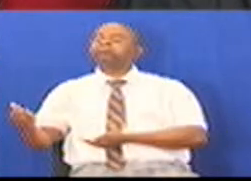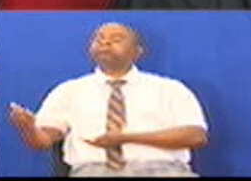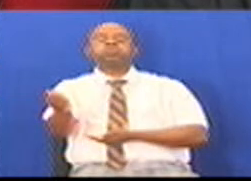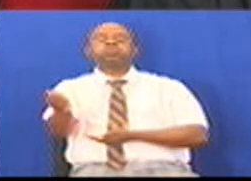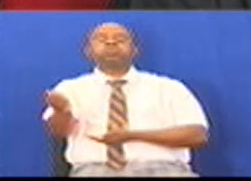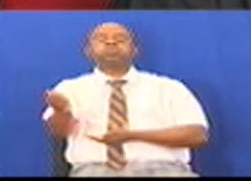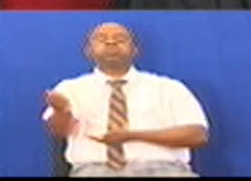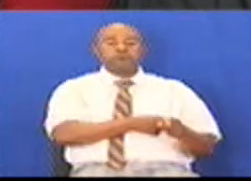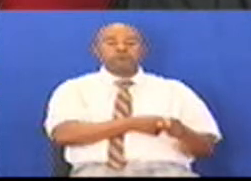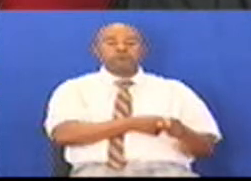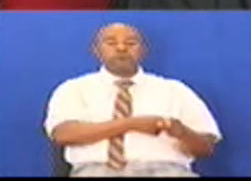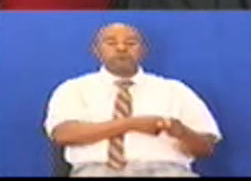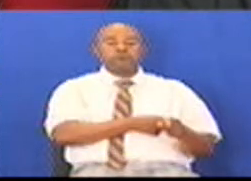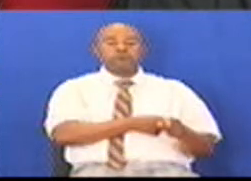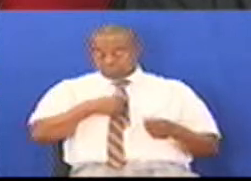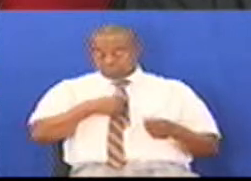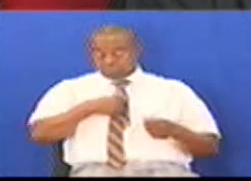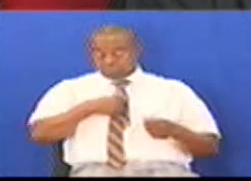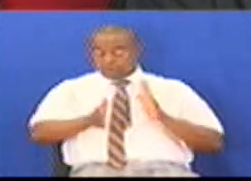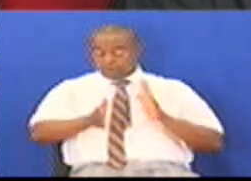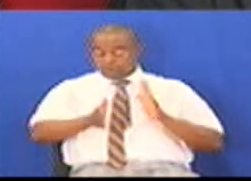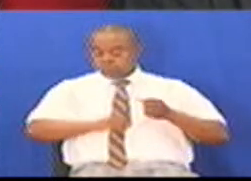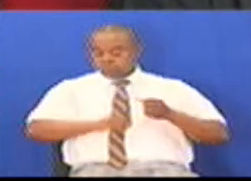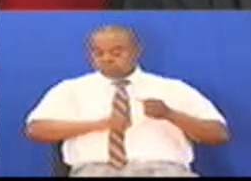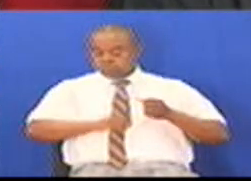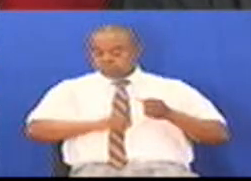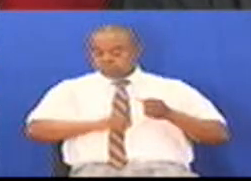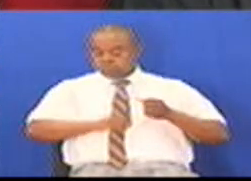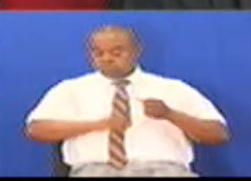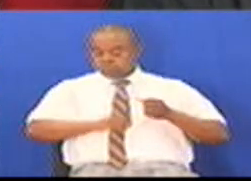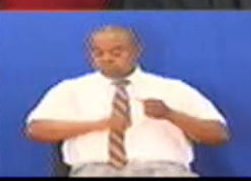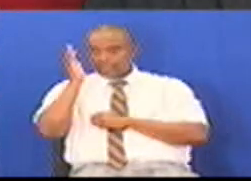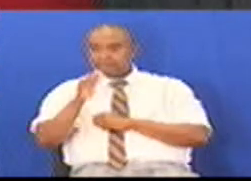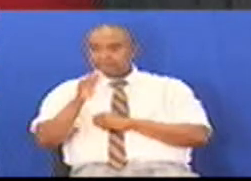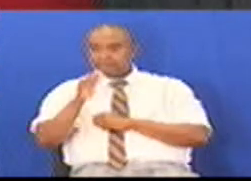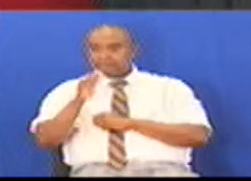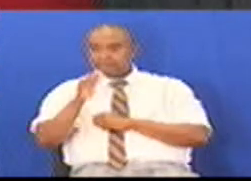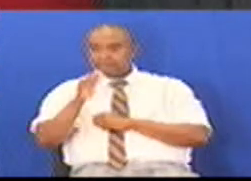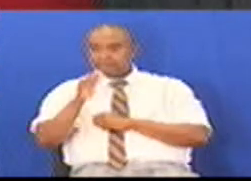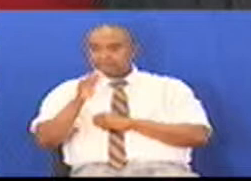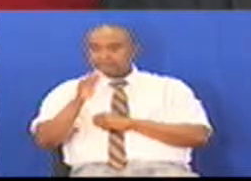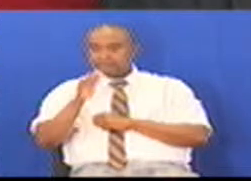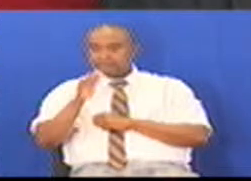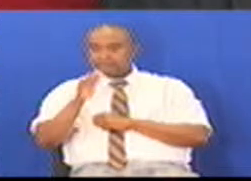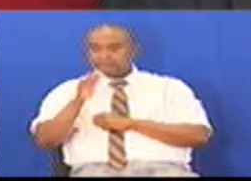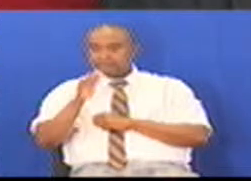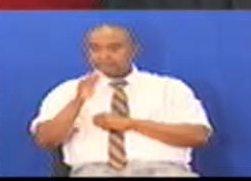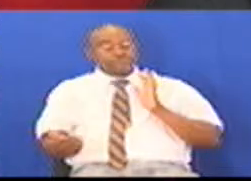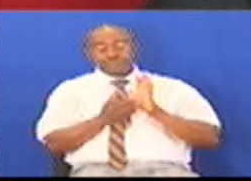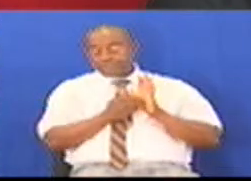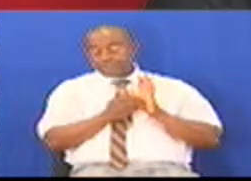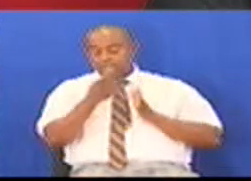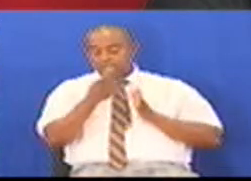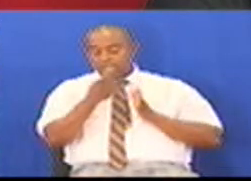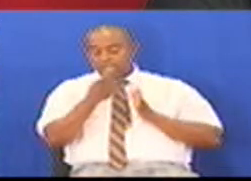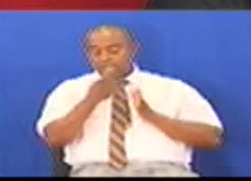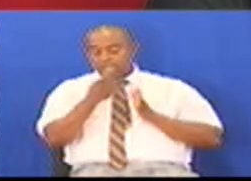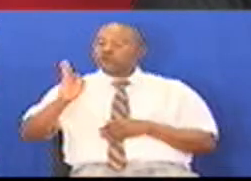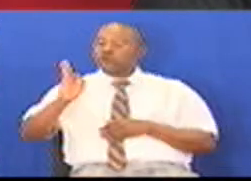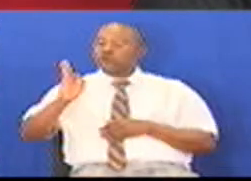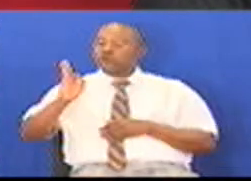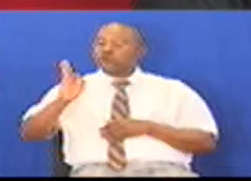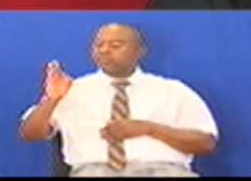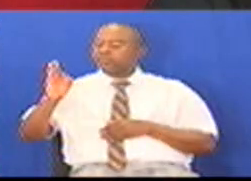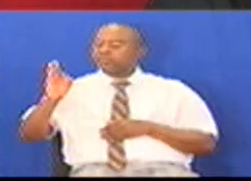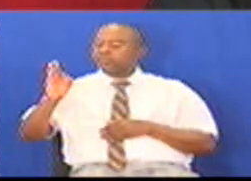Kamati inakubaliana na mapendekezo haya na inaunga mkono serikali. Sheria ya forodha ya Jumuiya ya Afrika Mashariki ya mwaka 2004.